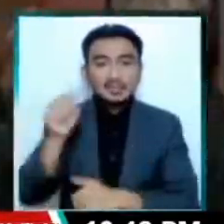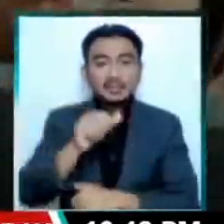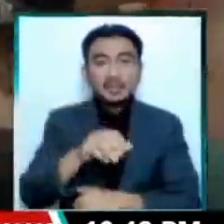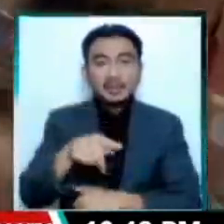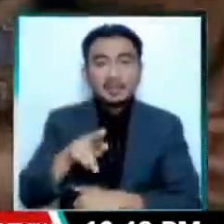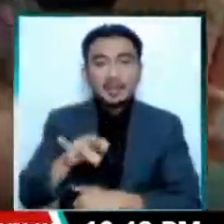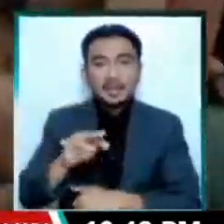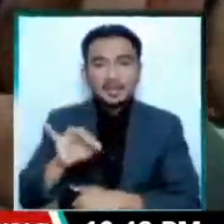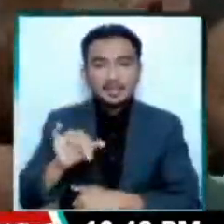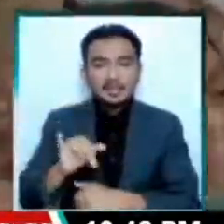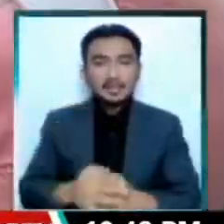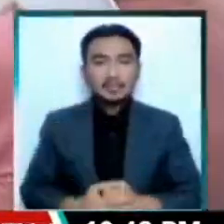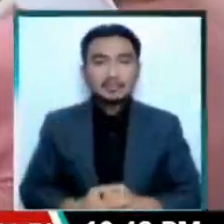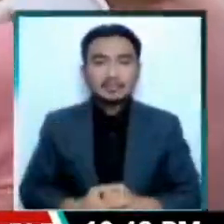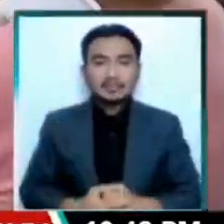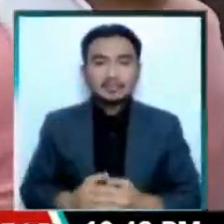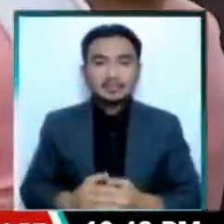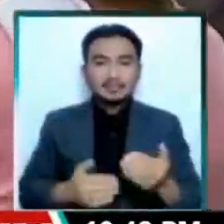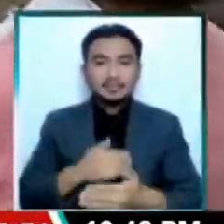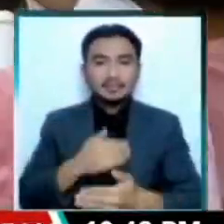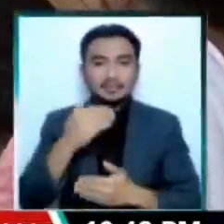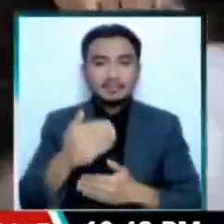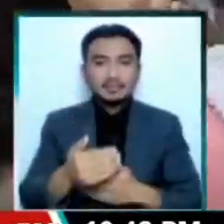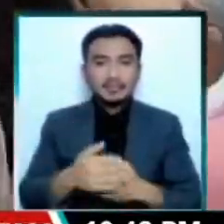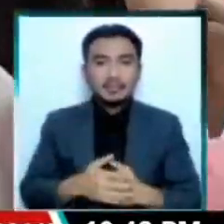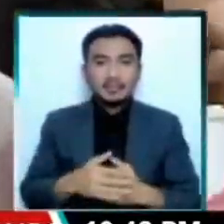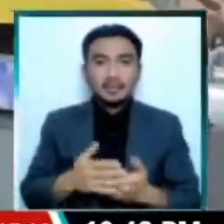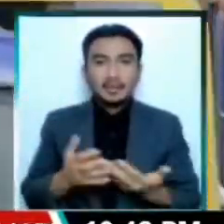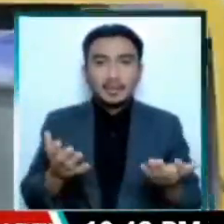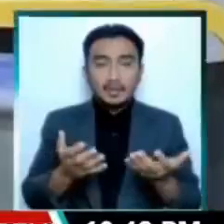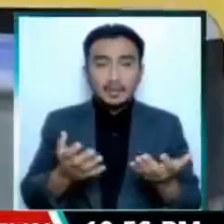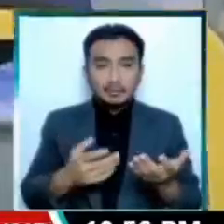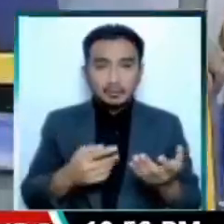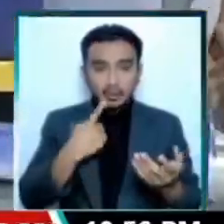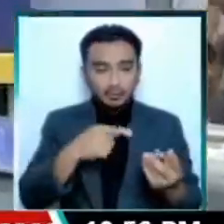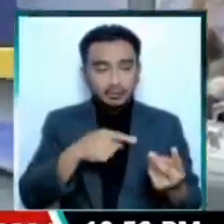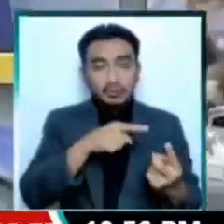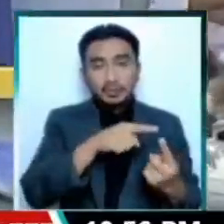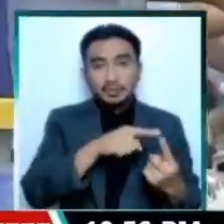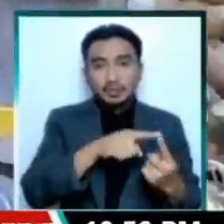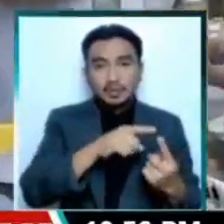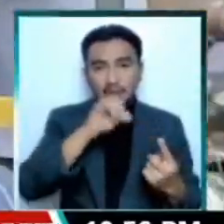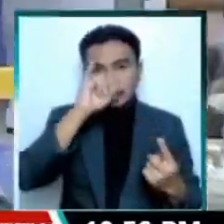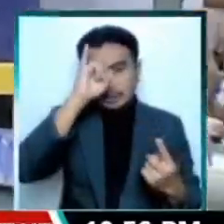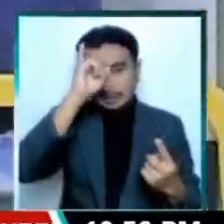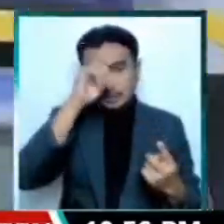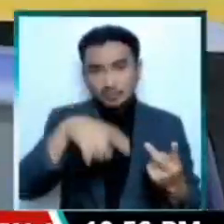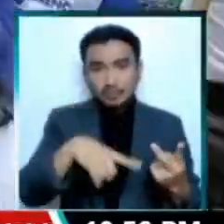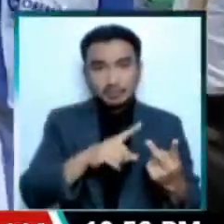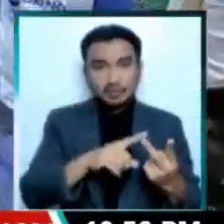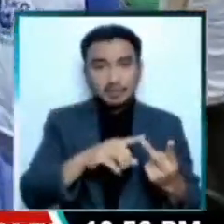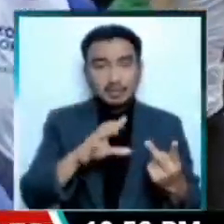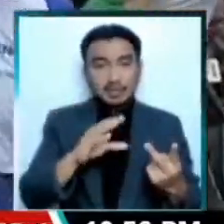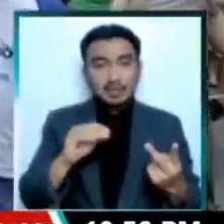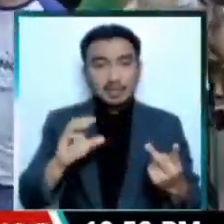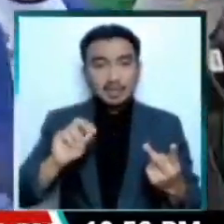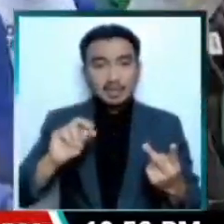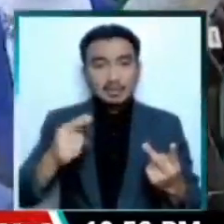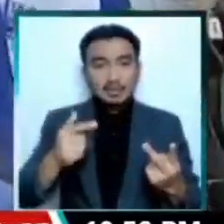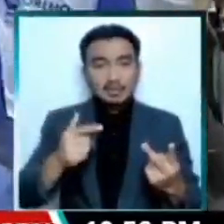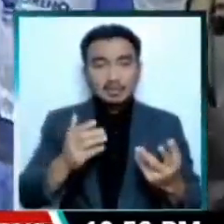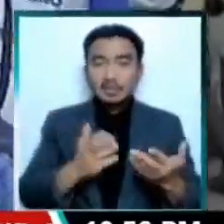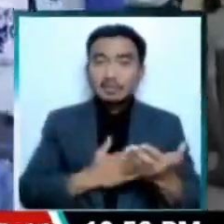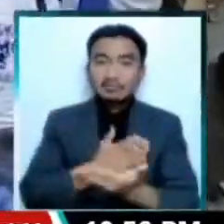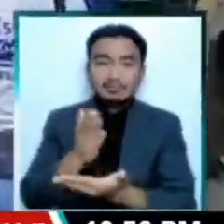Ang mga residente ng Road 10, Sitio Puting Bato sa Navotas, ang sinimulang suyuin ni Aksyon Demokratiko Standard Bearer Isko Moreno Dumagoso, kasama ang katandam